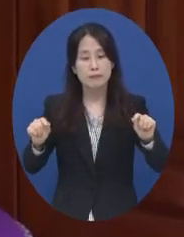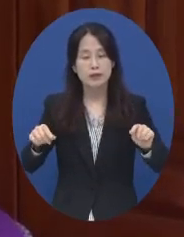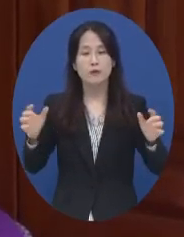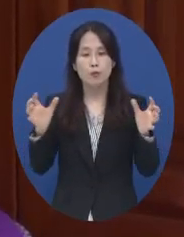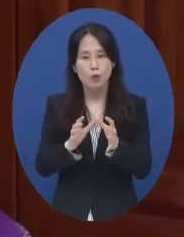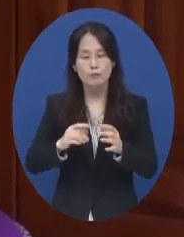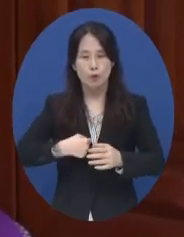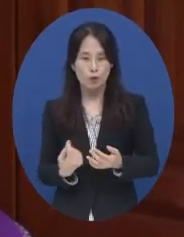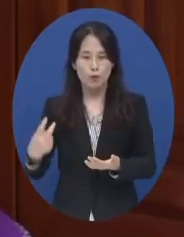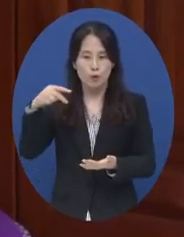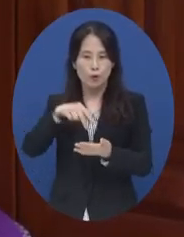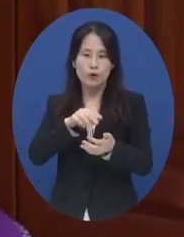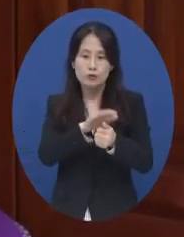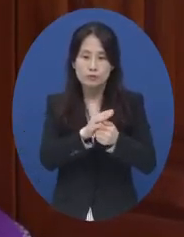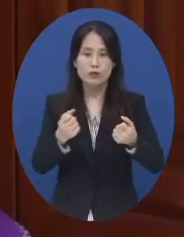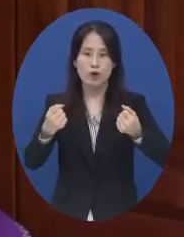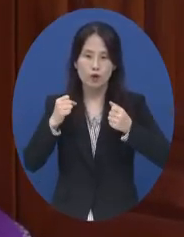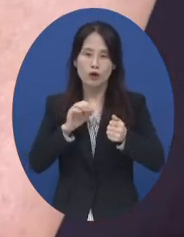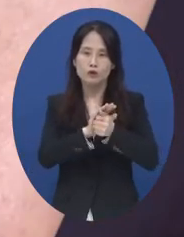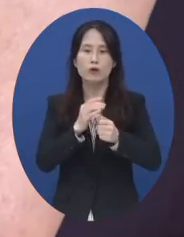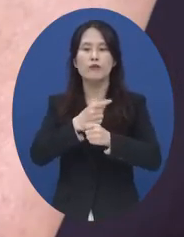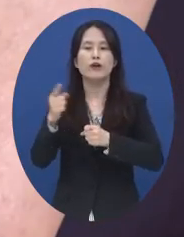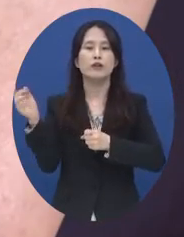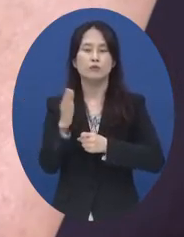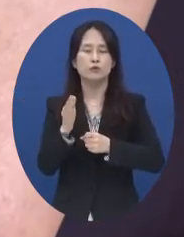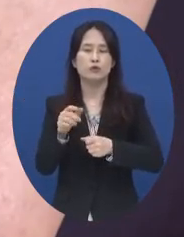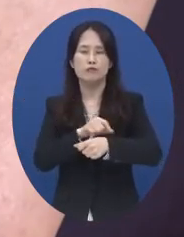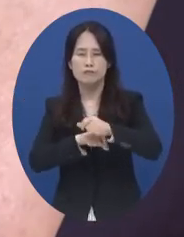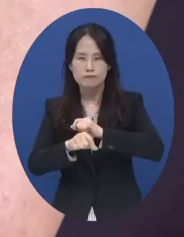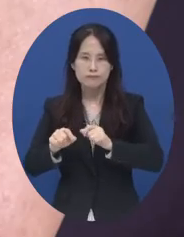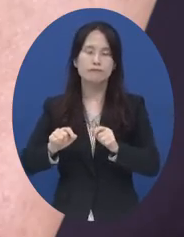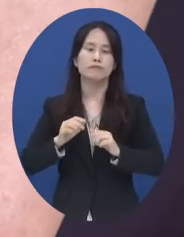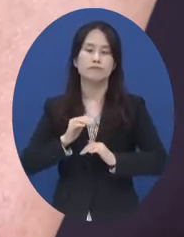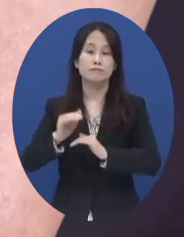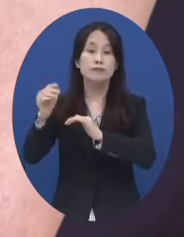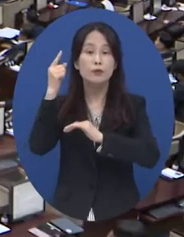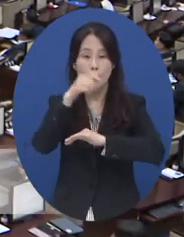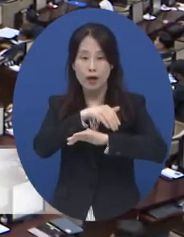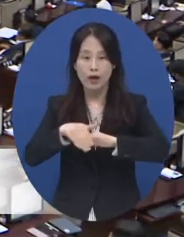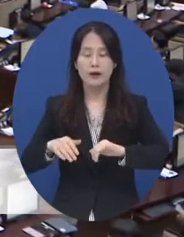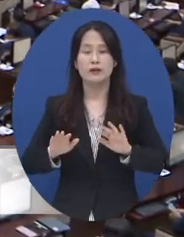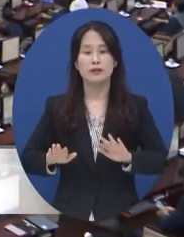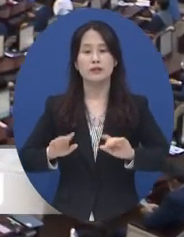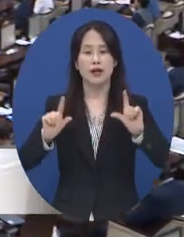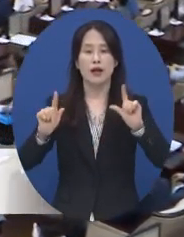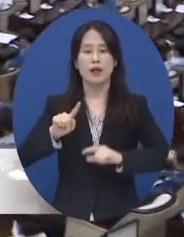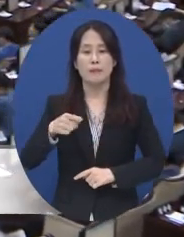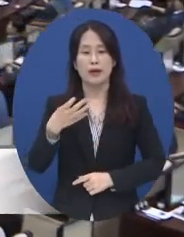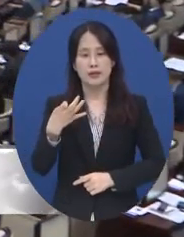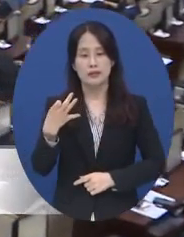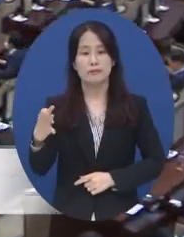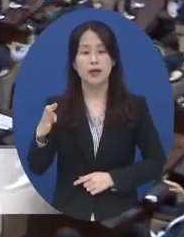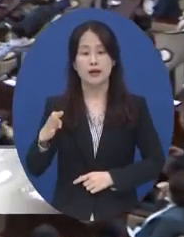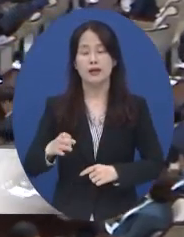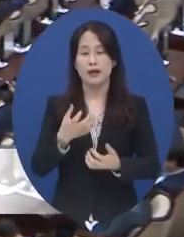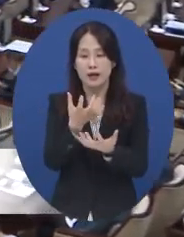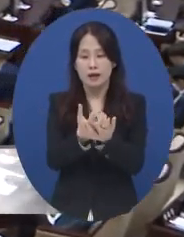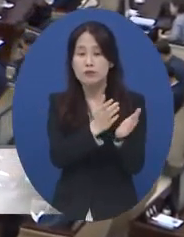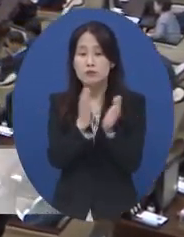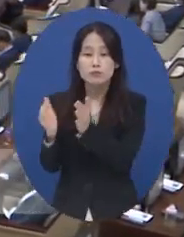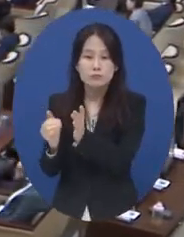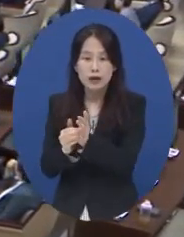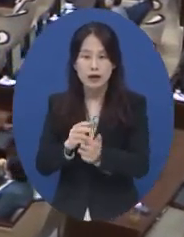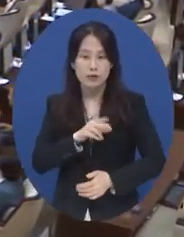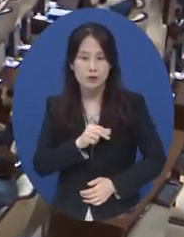모임과 홀로서기 지원, 건강 지원 등을 내년부터 본격적으로 추진할 방침입니다. 이날 본회의에서는 총 114개 안건이